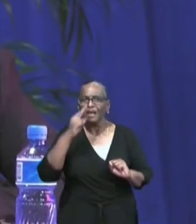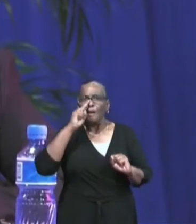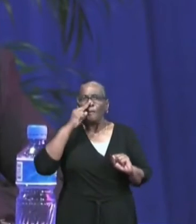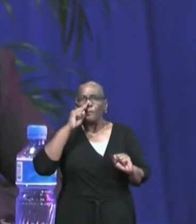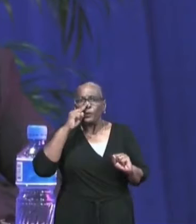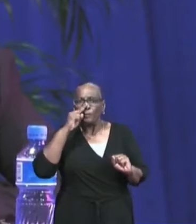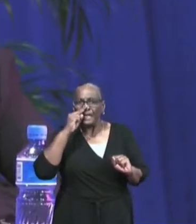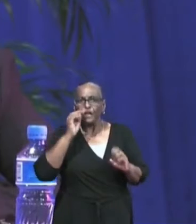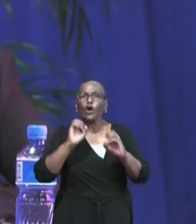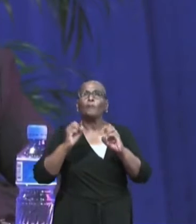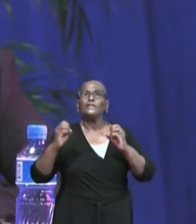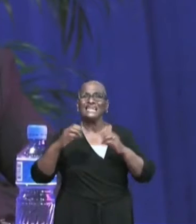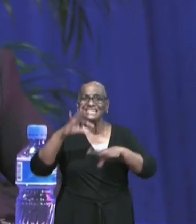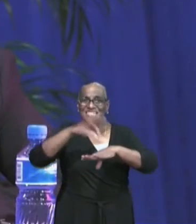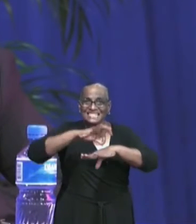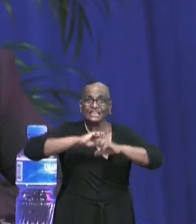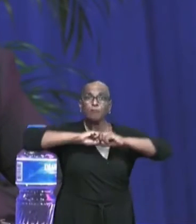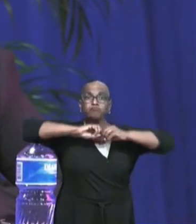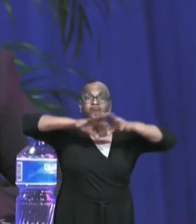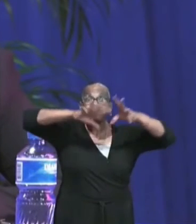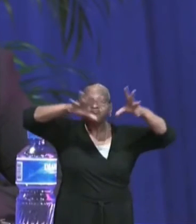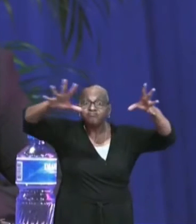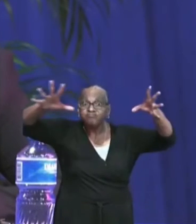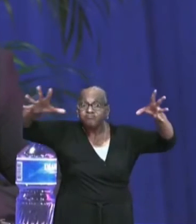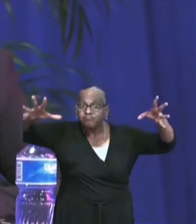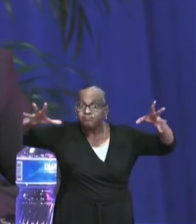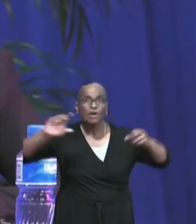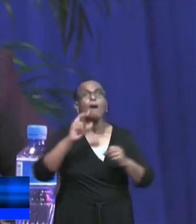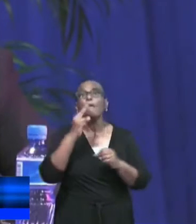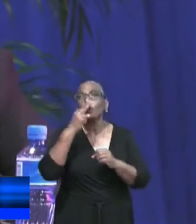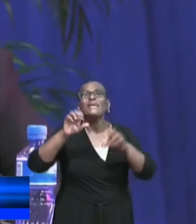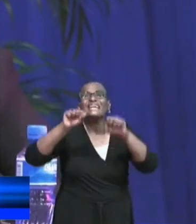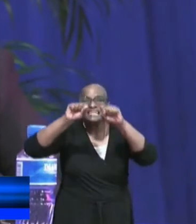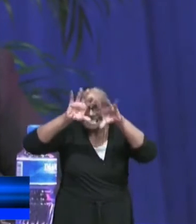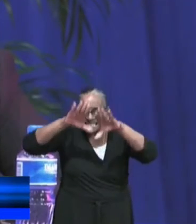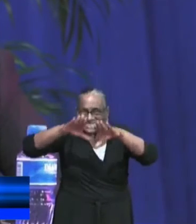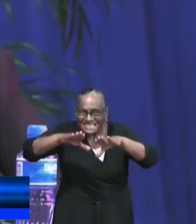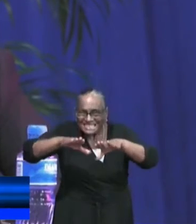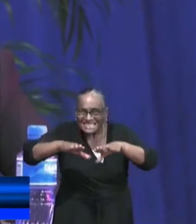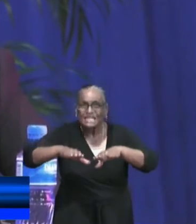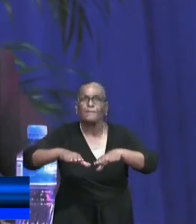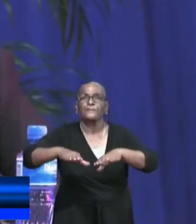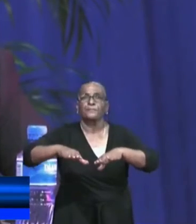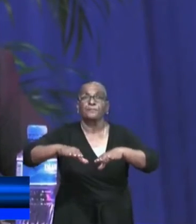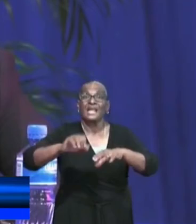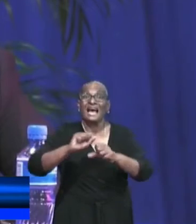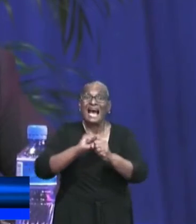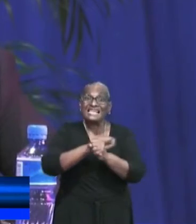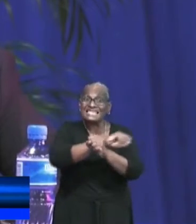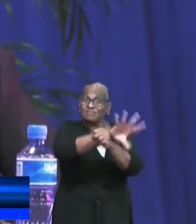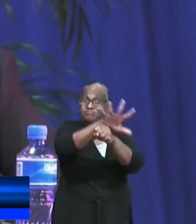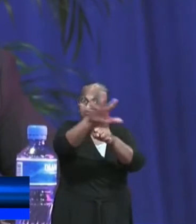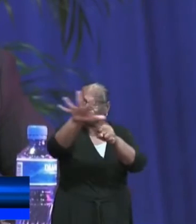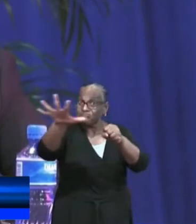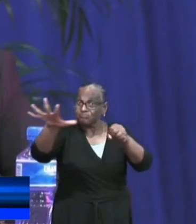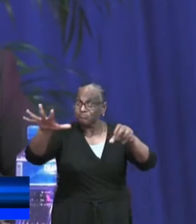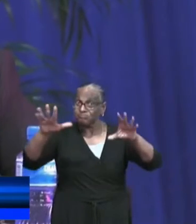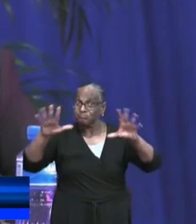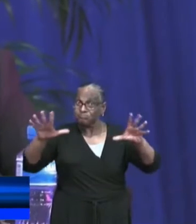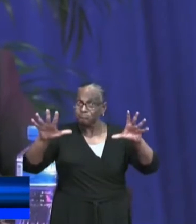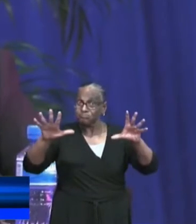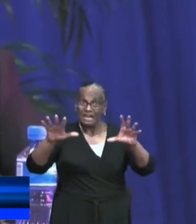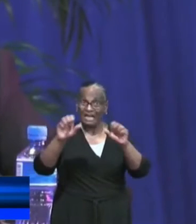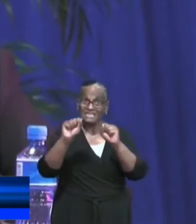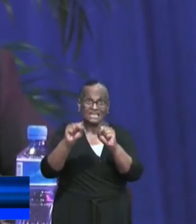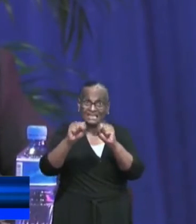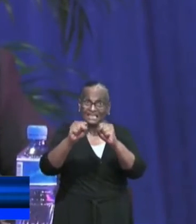die epidemie zo plat mogelijk te houden. Want ik kan u één ding zeggen. Als we die epidemie niet zoveel als mogelijk proberen